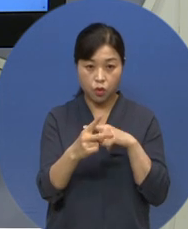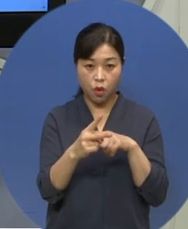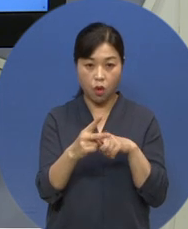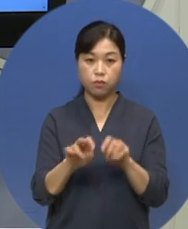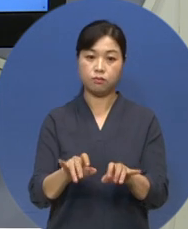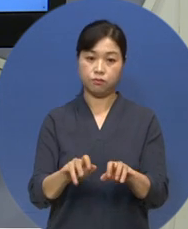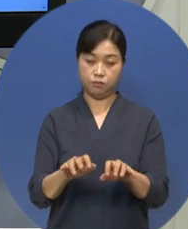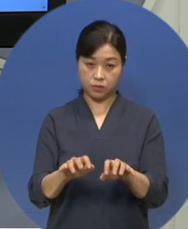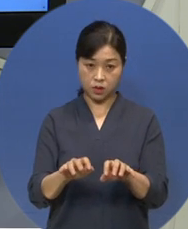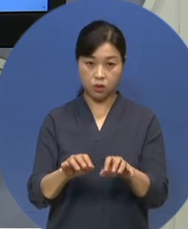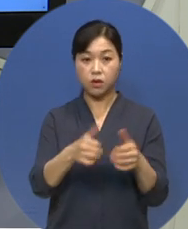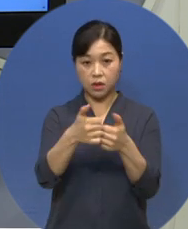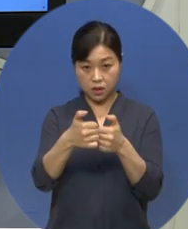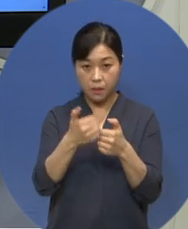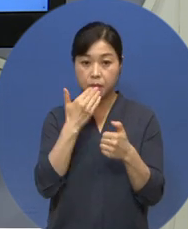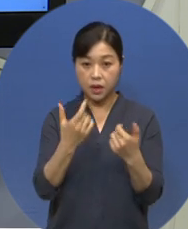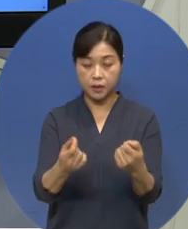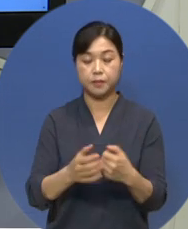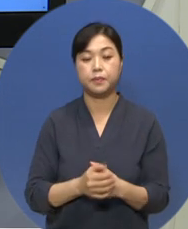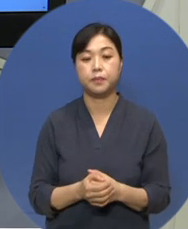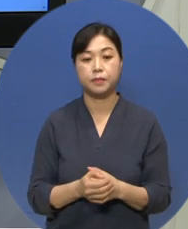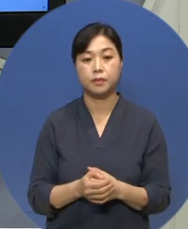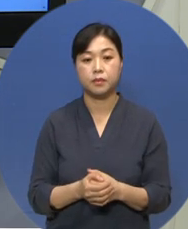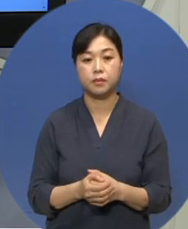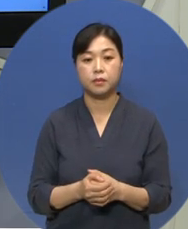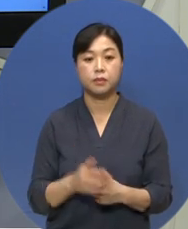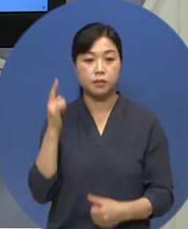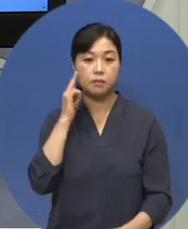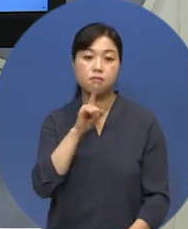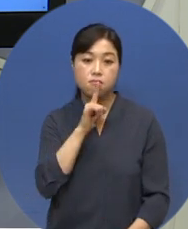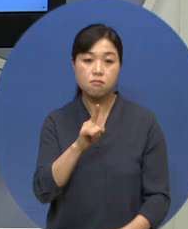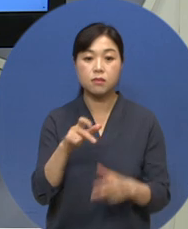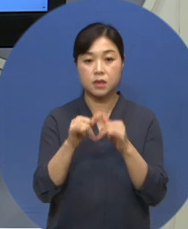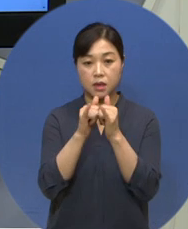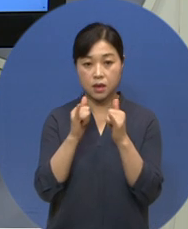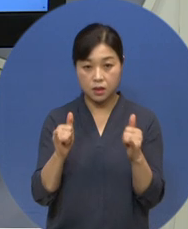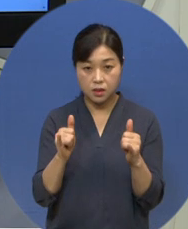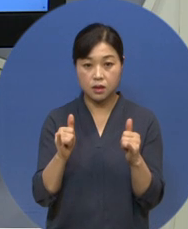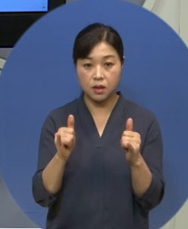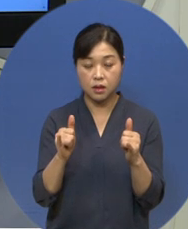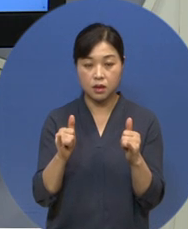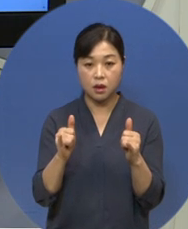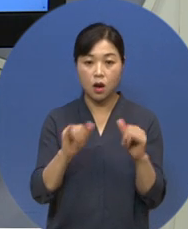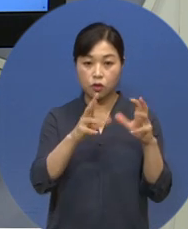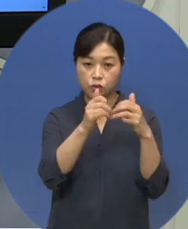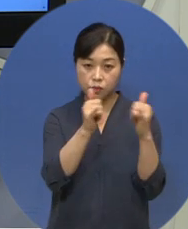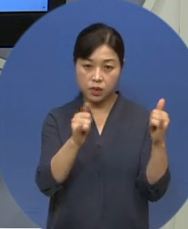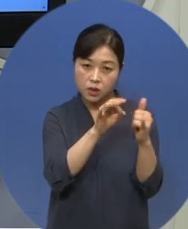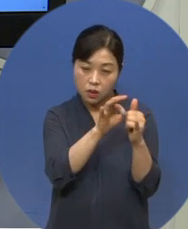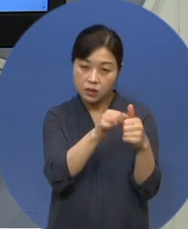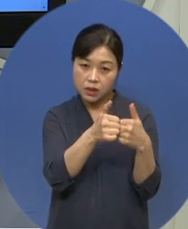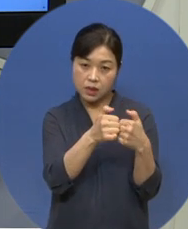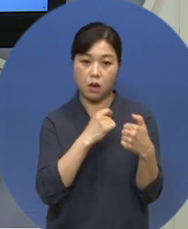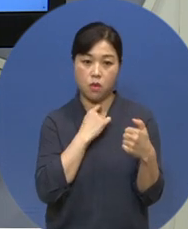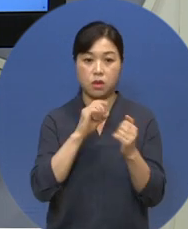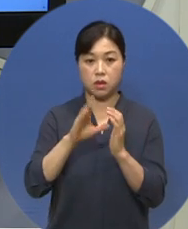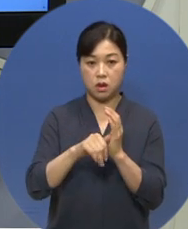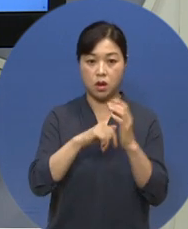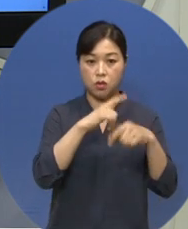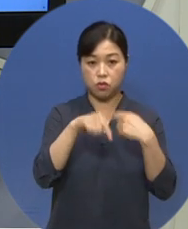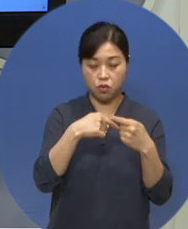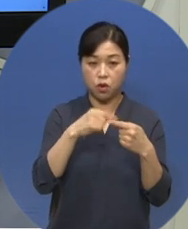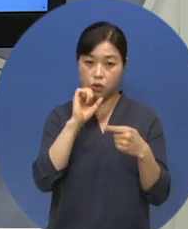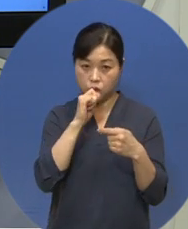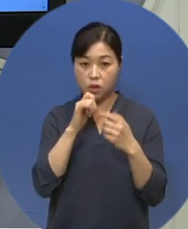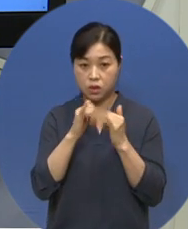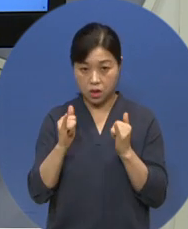소통하는 서비스인데요 그동안 청각 언어 장애인이 국민연금 상담을 받기 위해서는 소통 역사와 함께